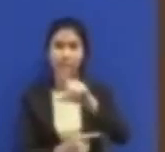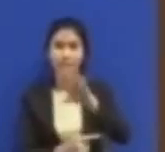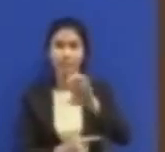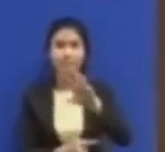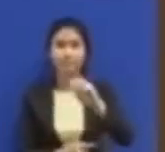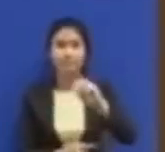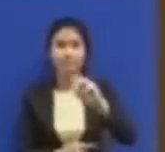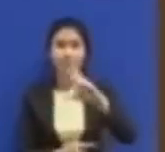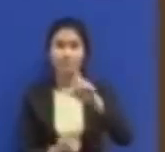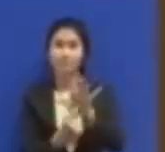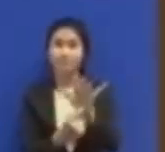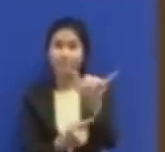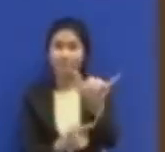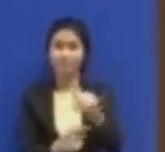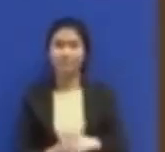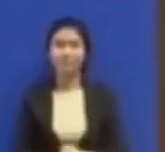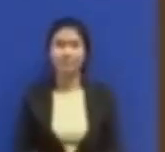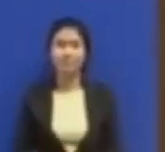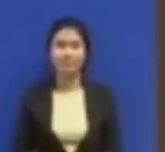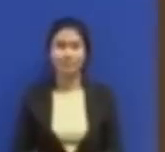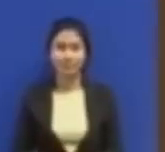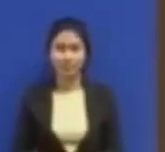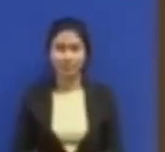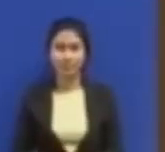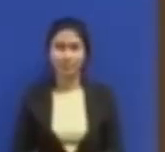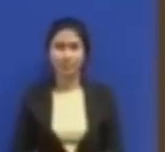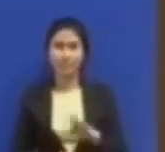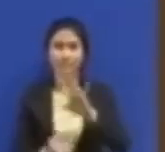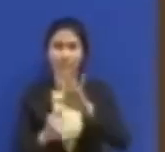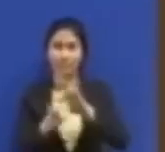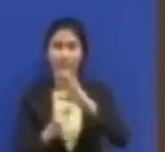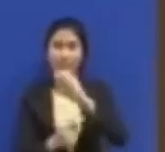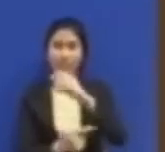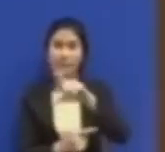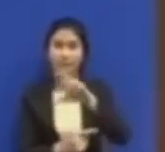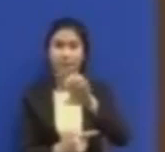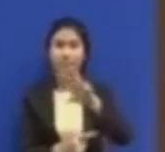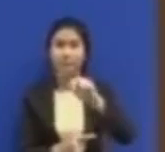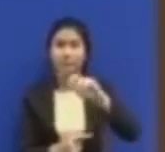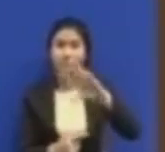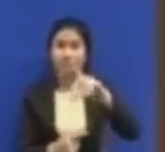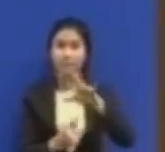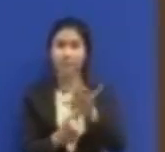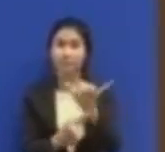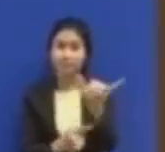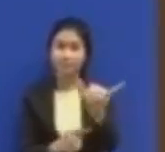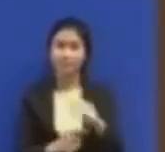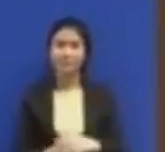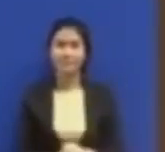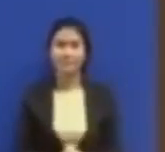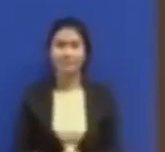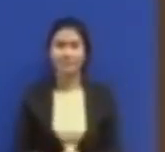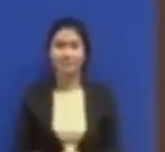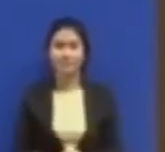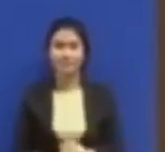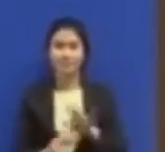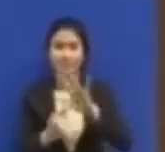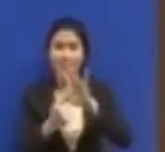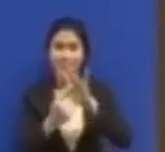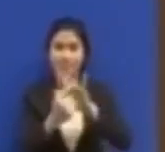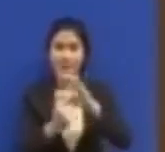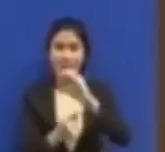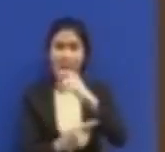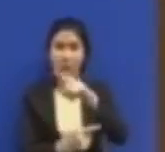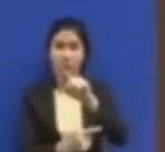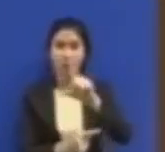ลีพันธ์34นายเฉลิมชัยเฟื่องคอน35นางเฉลียวเกาะแก้